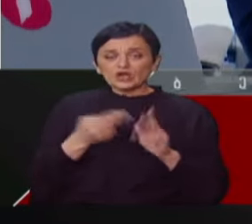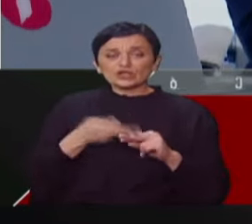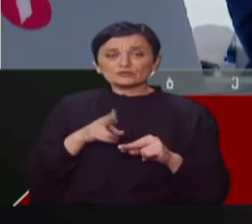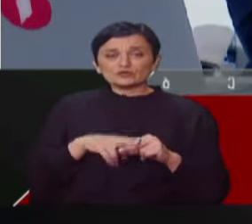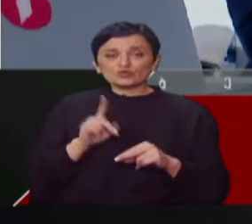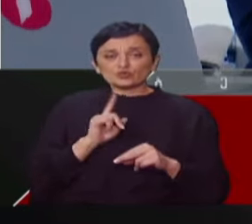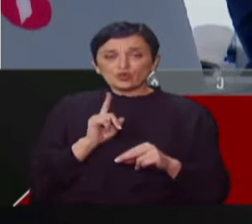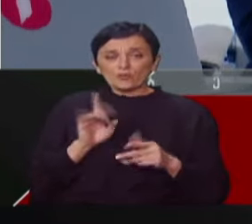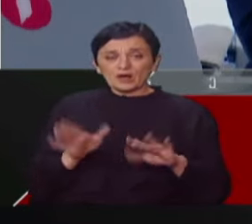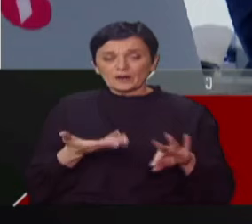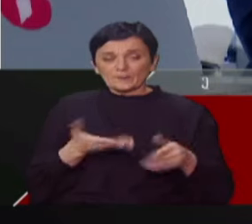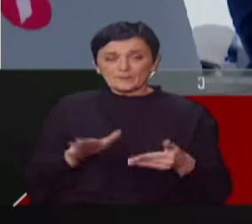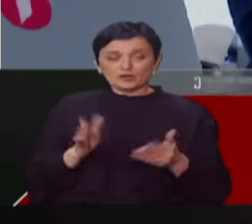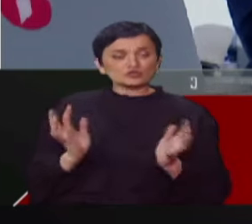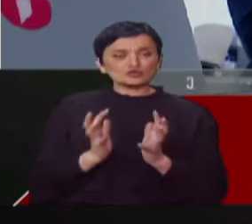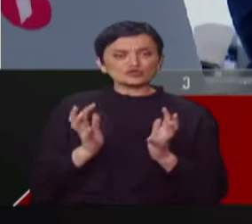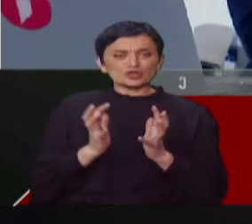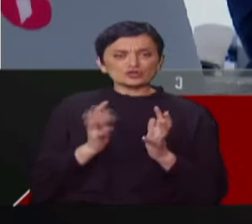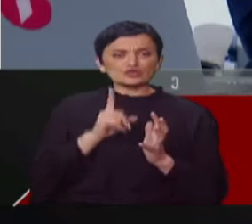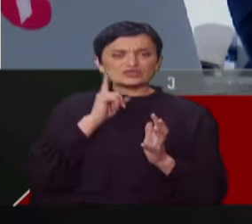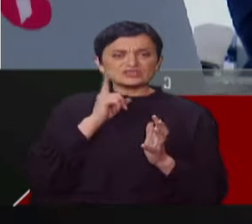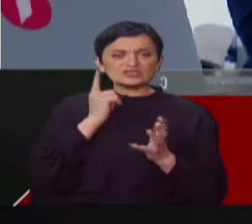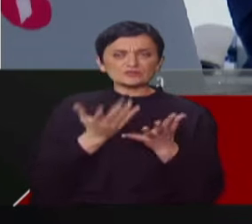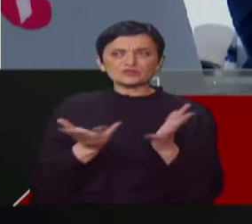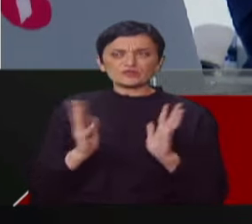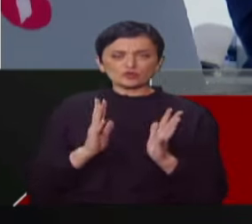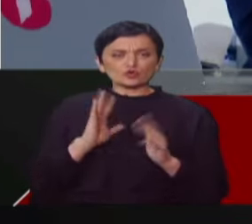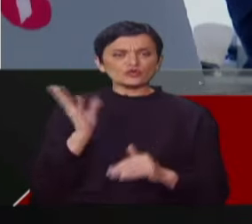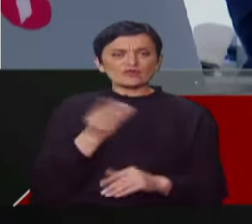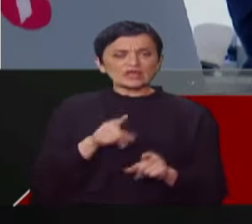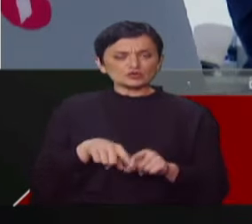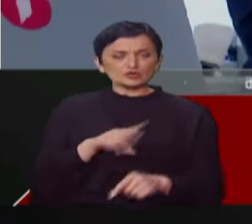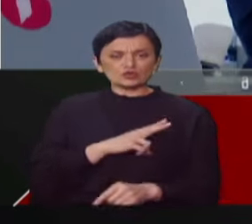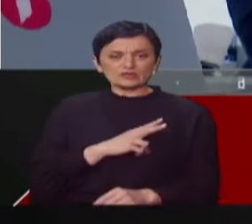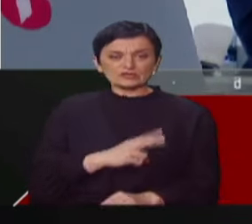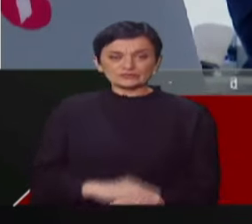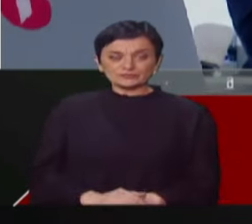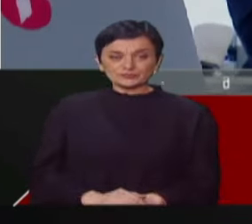rom Batuma sheinarchnos is simtsvane romelits qolas ase uqvars.